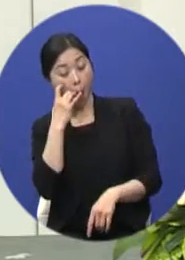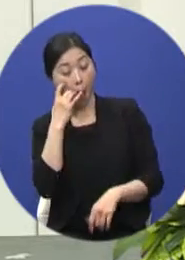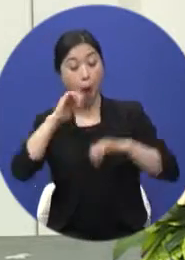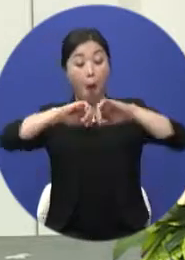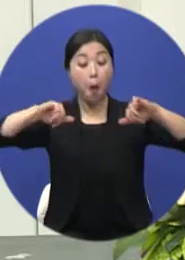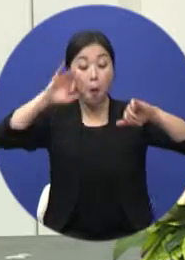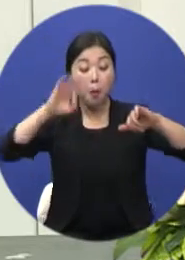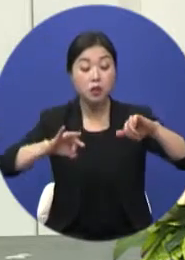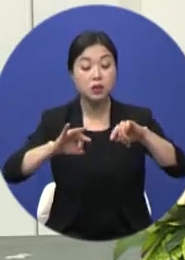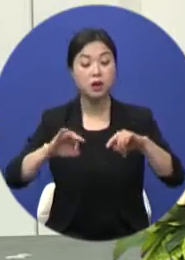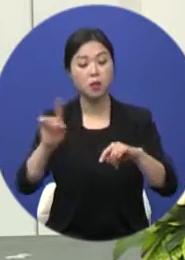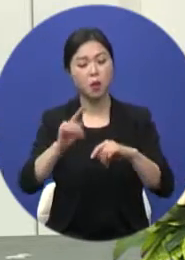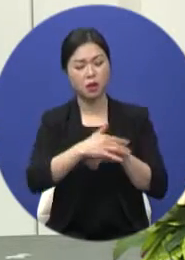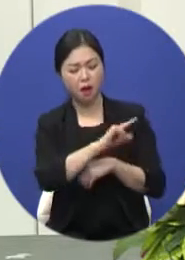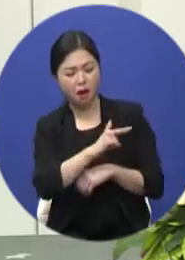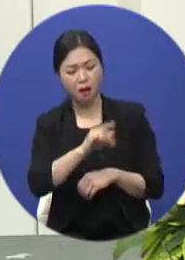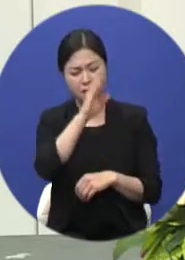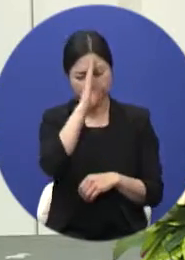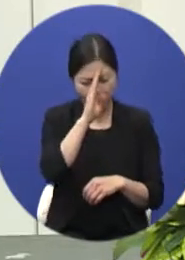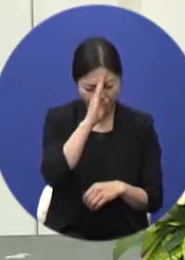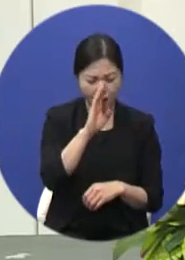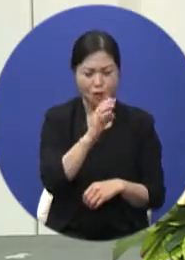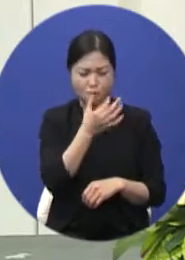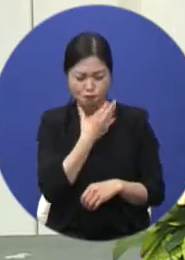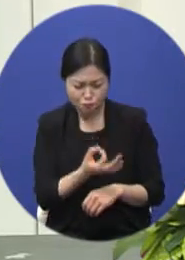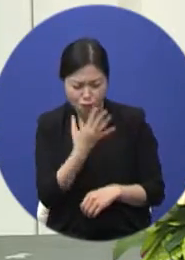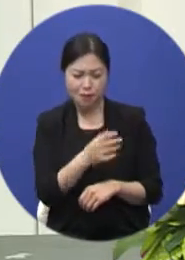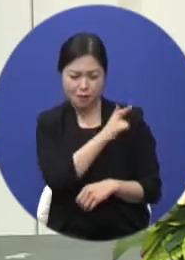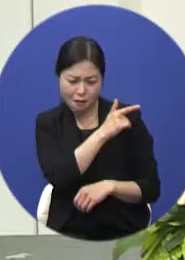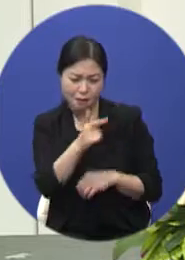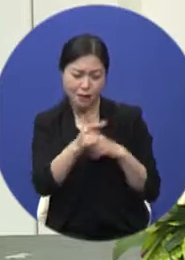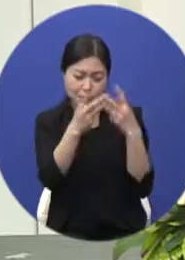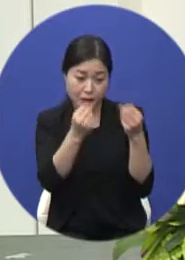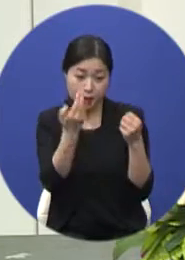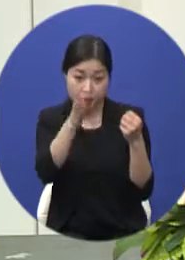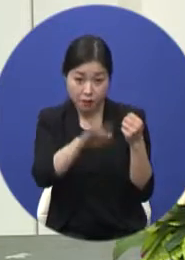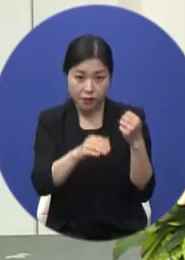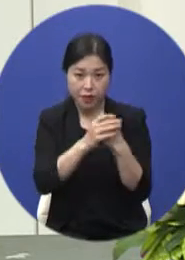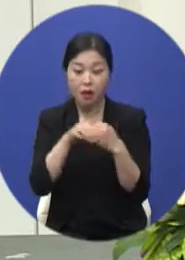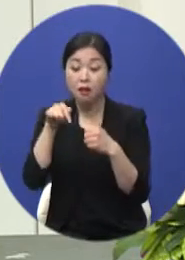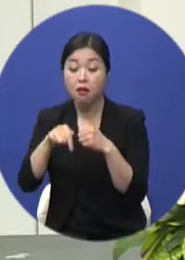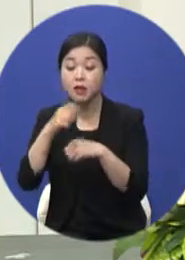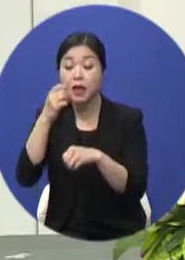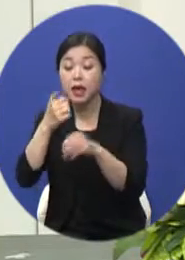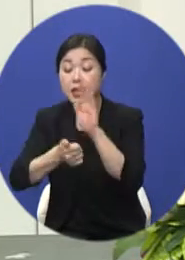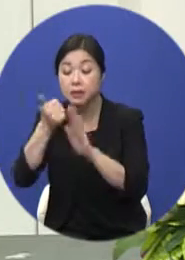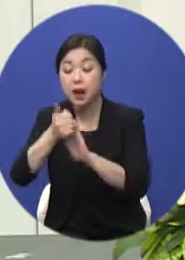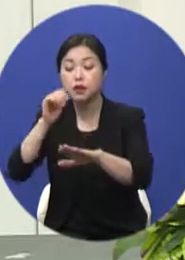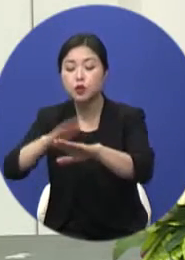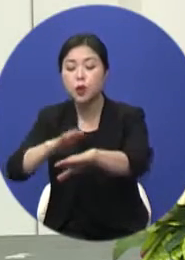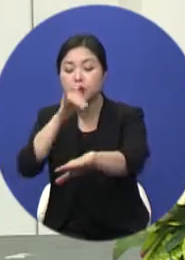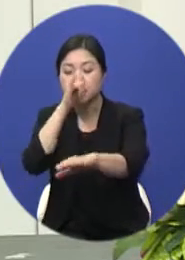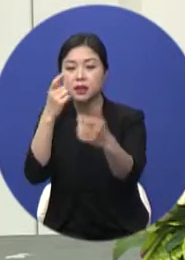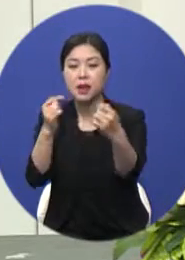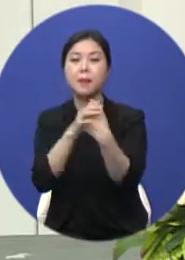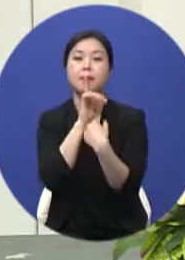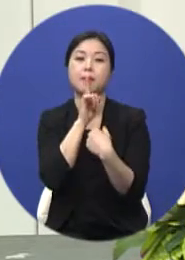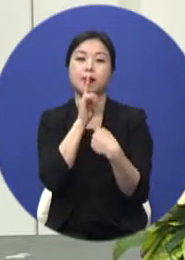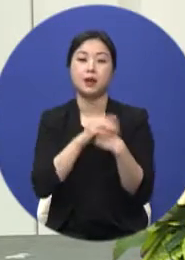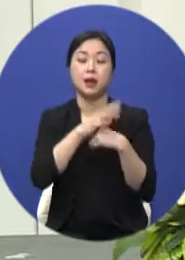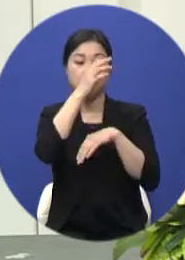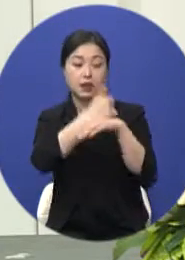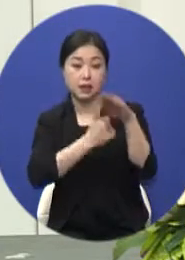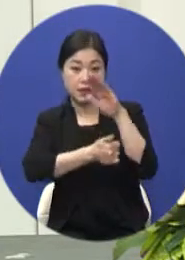열어봤는데 온갖 질병, 질환, 뭐 불행 다 나왔는데 희망은 거기 남아있었다는 거 아니에요? 자, 그 마지막